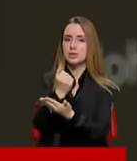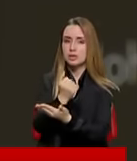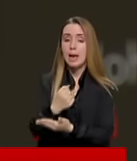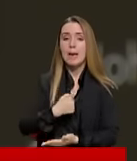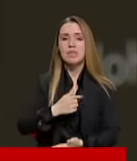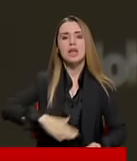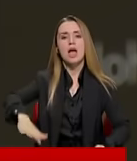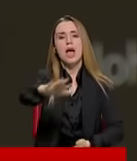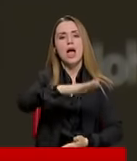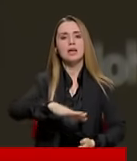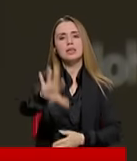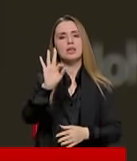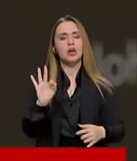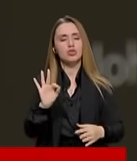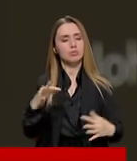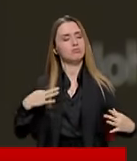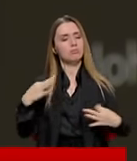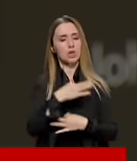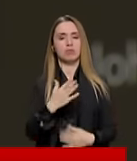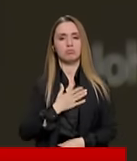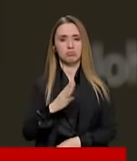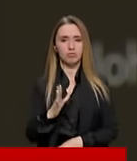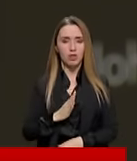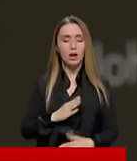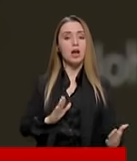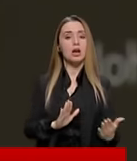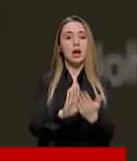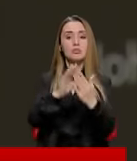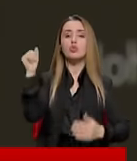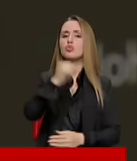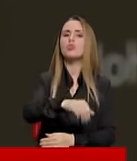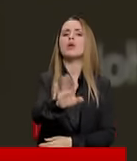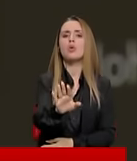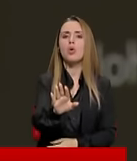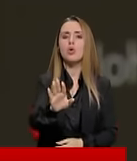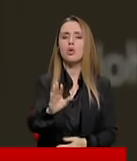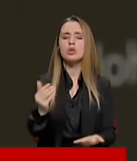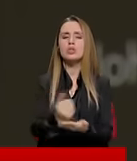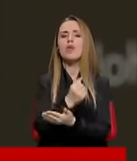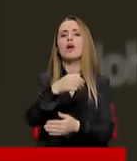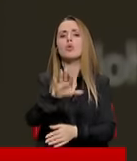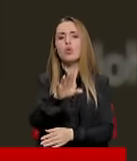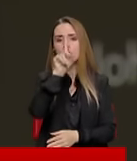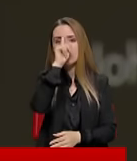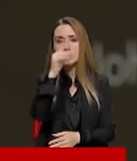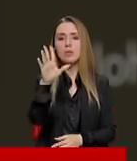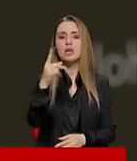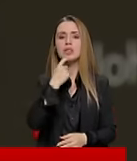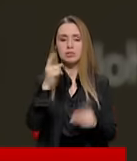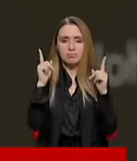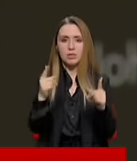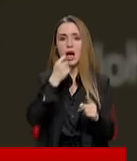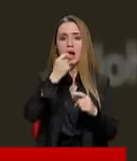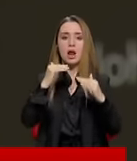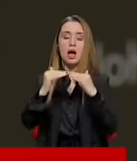Biz herkesin tercihine saygılıyız karşımızda da düşman yok Zafer mafer yok Sadece 5 yıllığına bizi